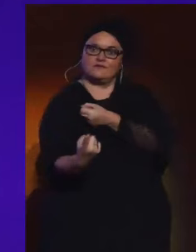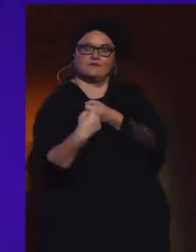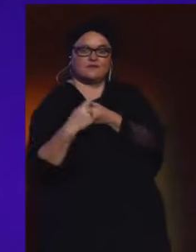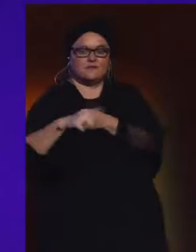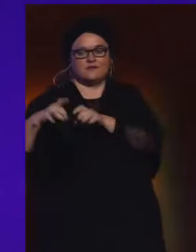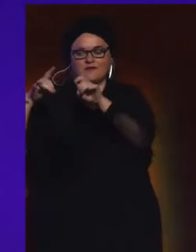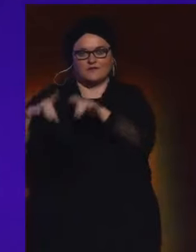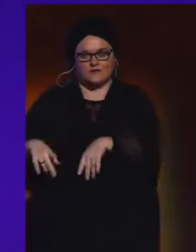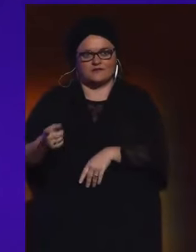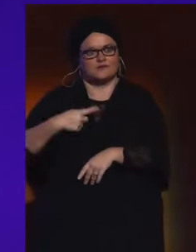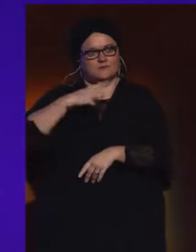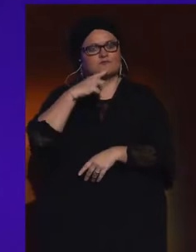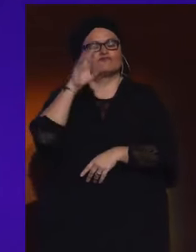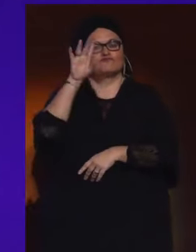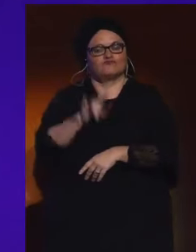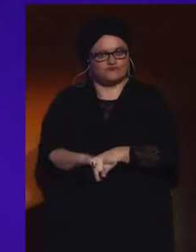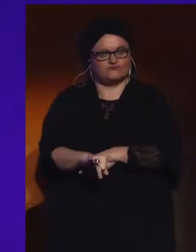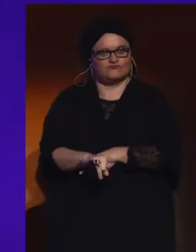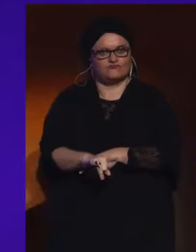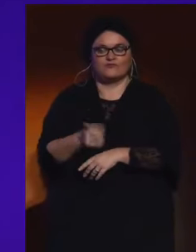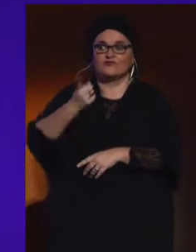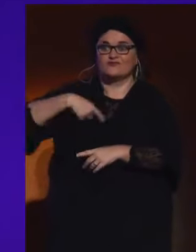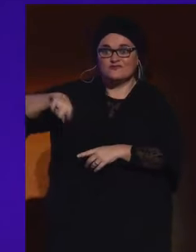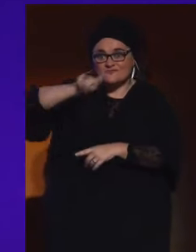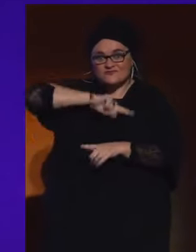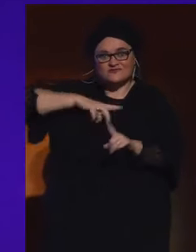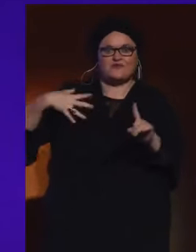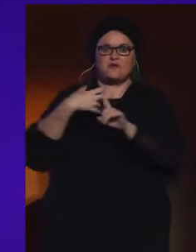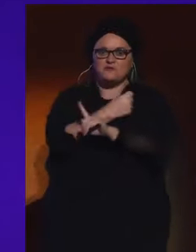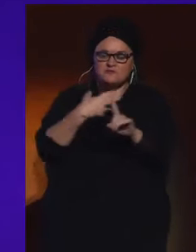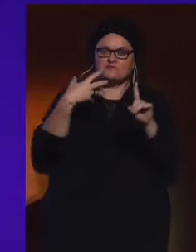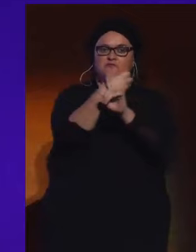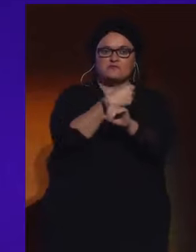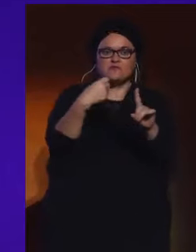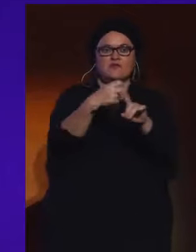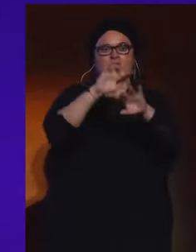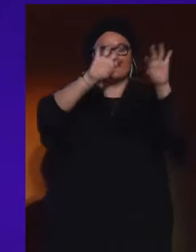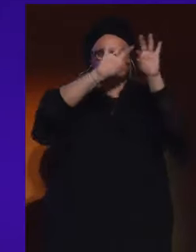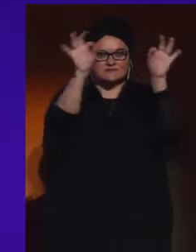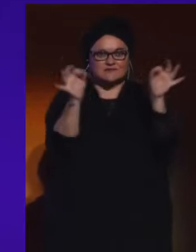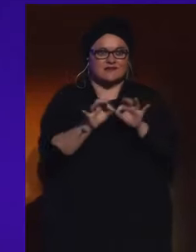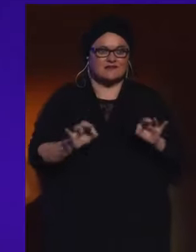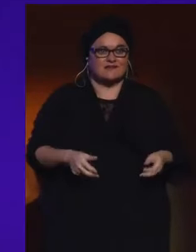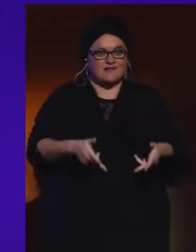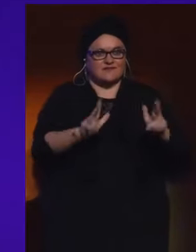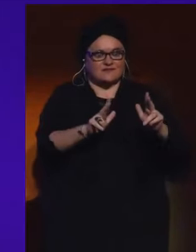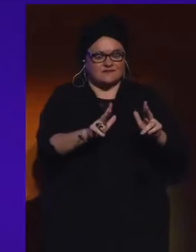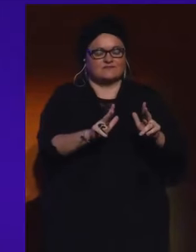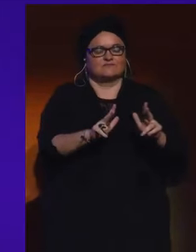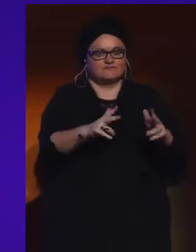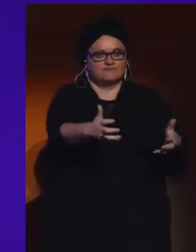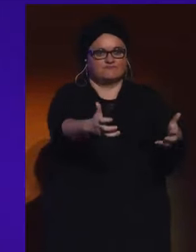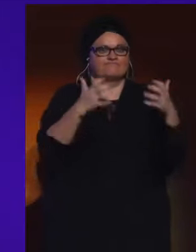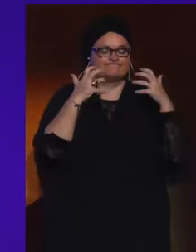dugula, baietz, guk utopikook ekarriko dugula Euskal Herriaren askatasuna.